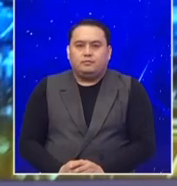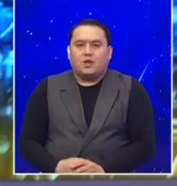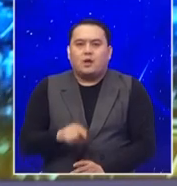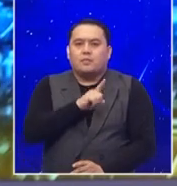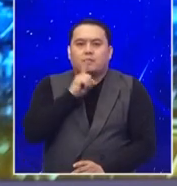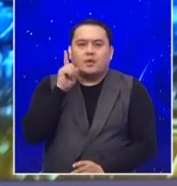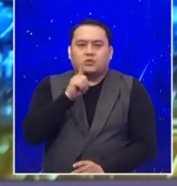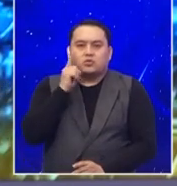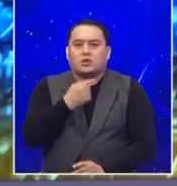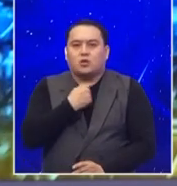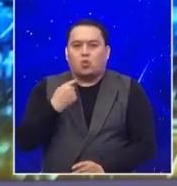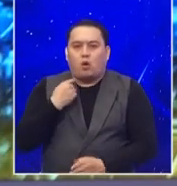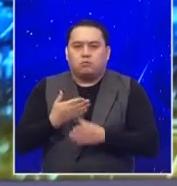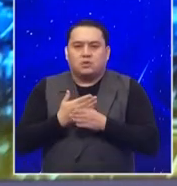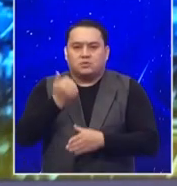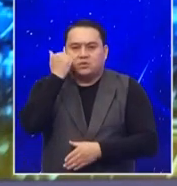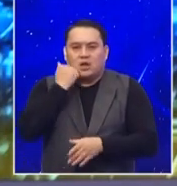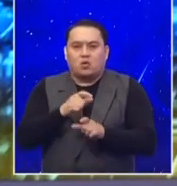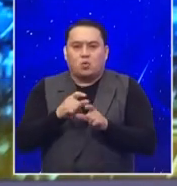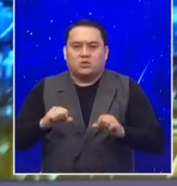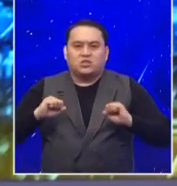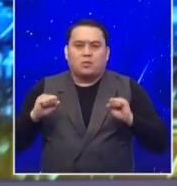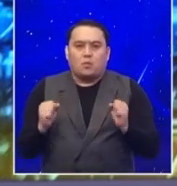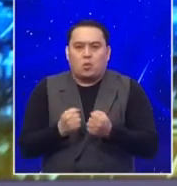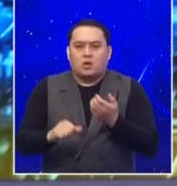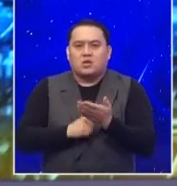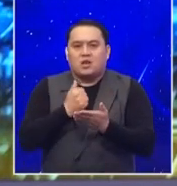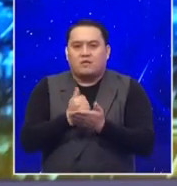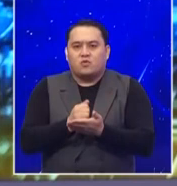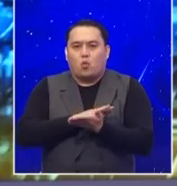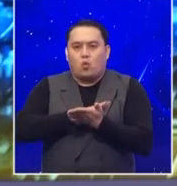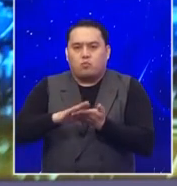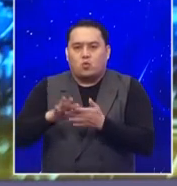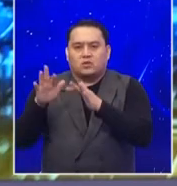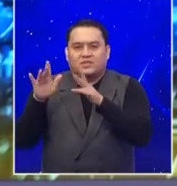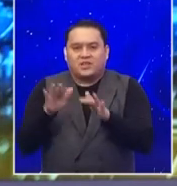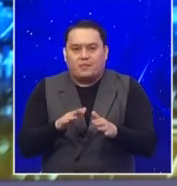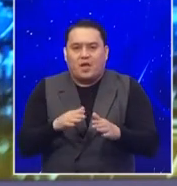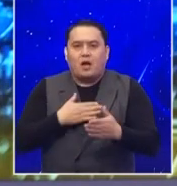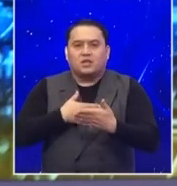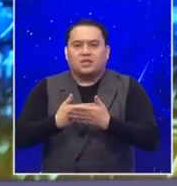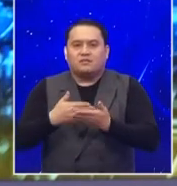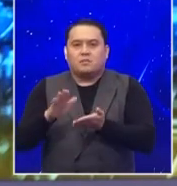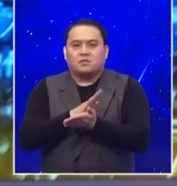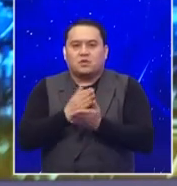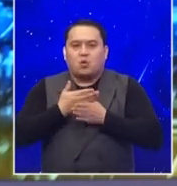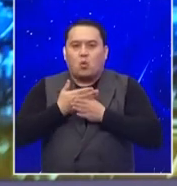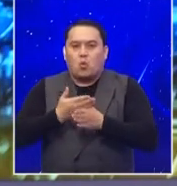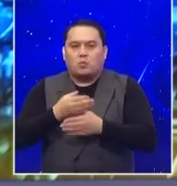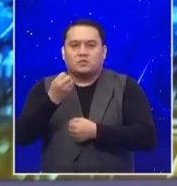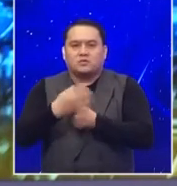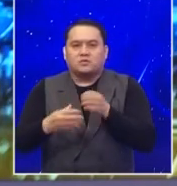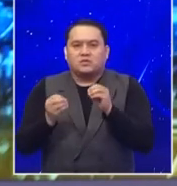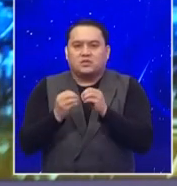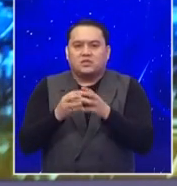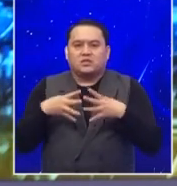Молодежь Талдыкургана помогает пожилым жителям и зимой. Главное в эти дни – уборка снега. Волонтеры молодежного ресурсного центра